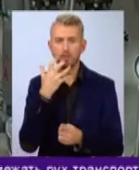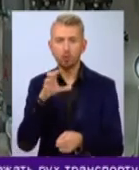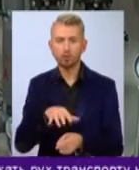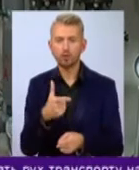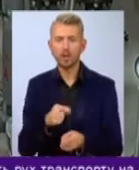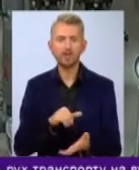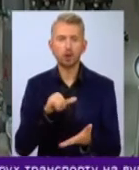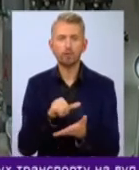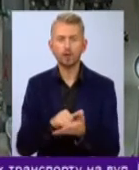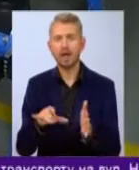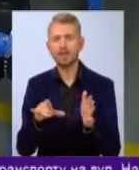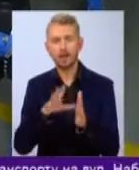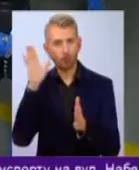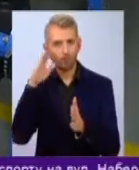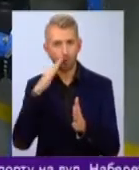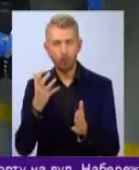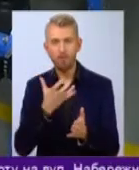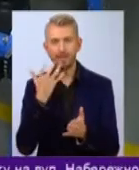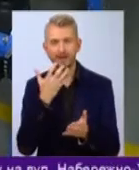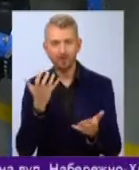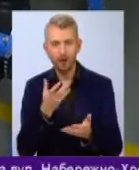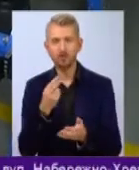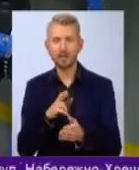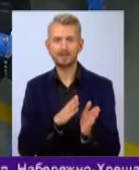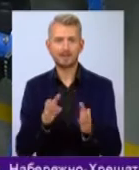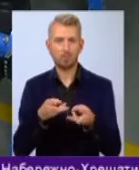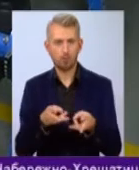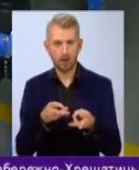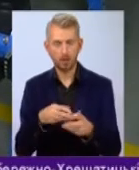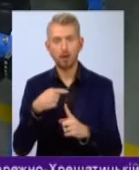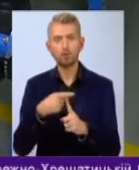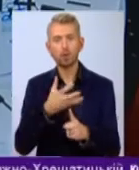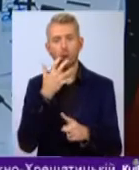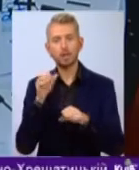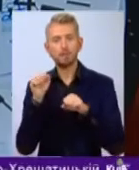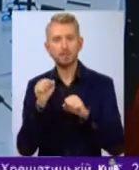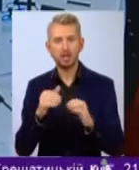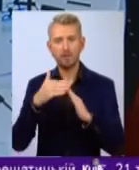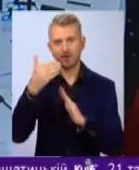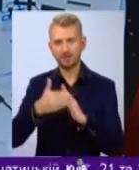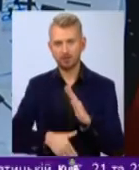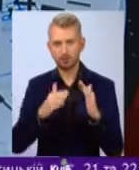встановили електроводопідігрівачі для системи опалення. Крім того, утеплили фасадну частину будівлі.